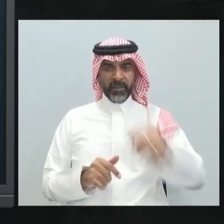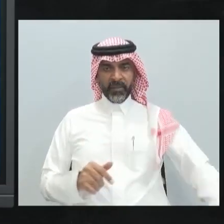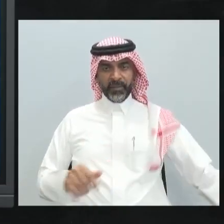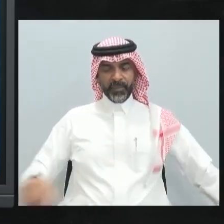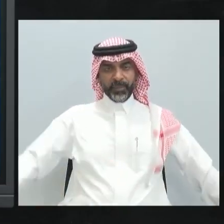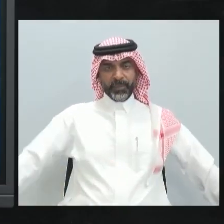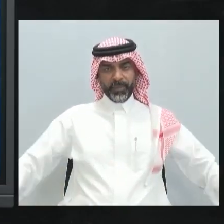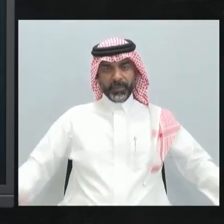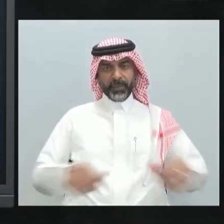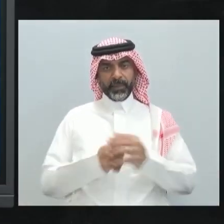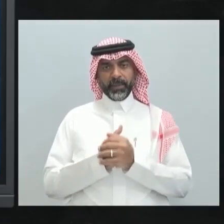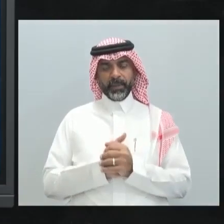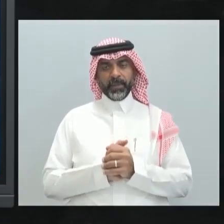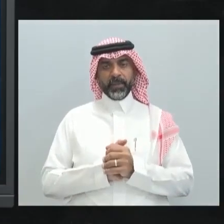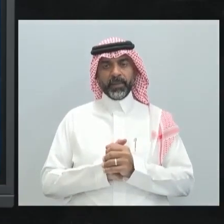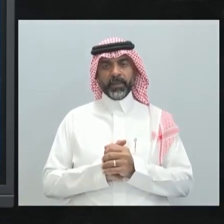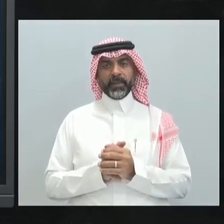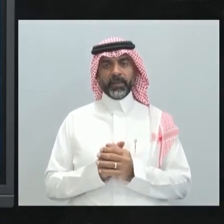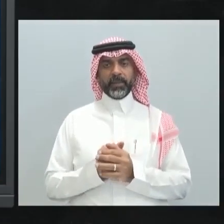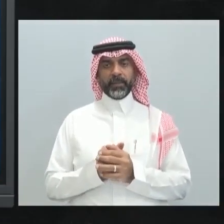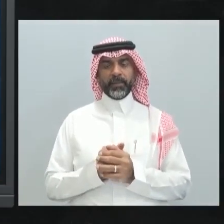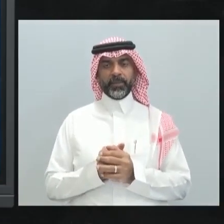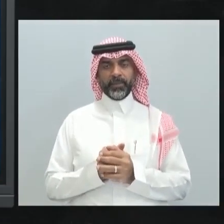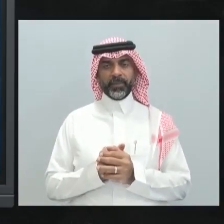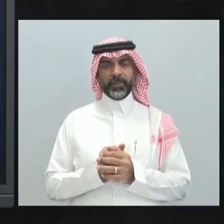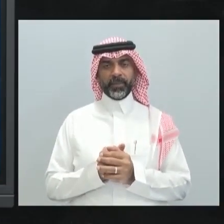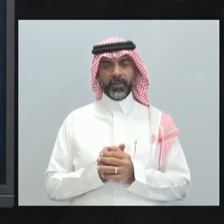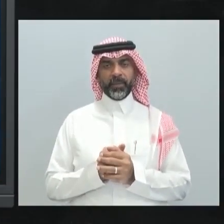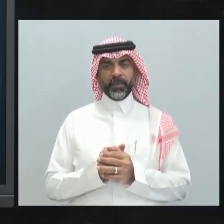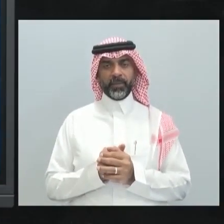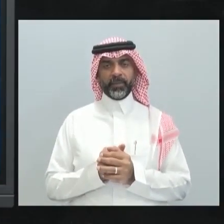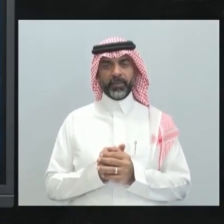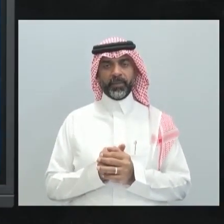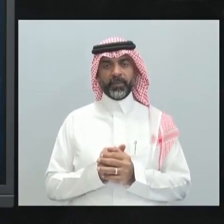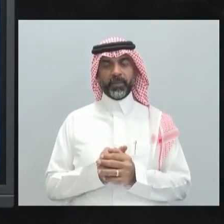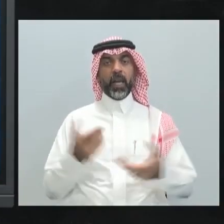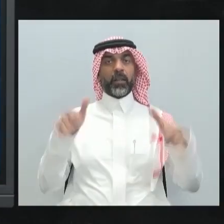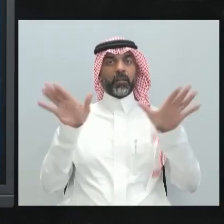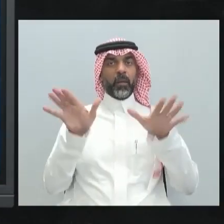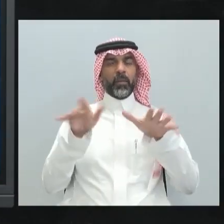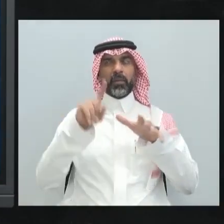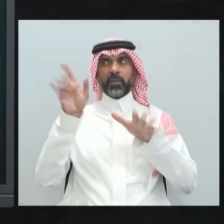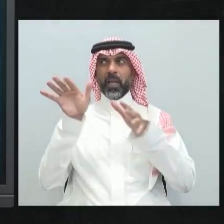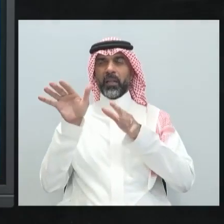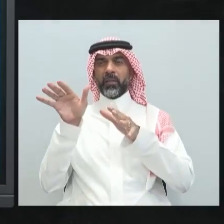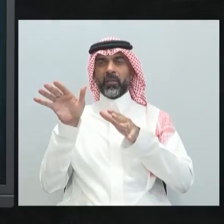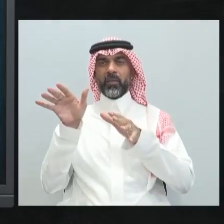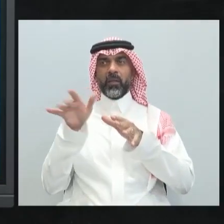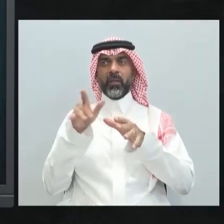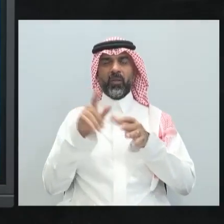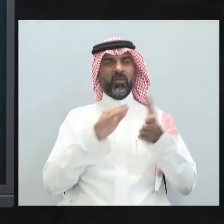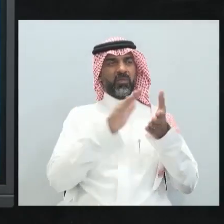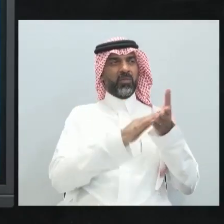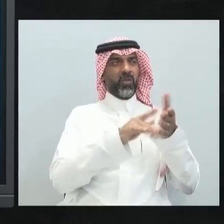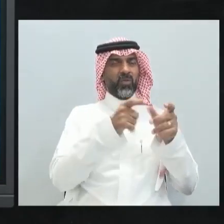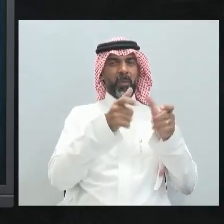الراس هذا الطائر لا يبني اعشاش يتطفل على الاعشاش او لاعشاب الطيور الاخرى شاهدنا كيف ان هذا الطائر اثر على اعداد